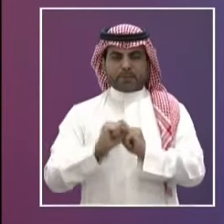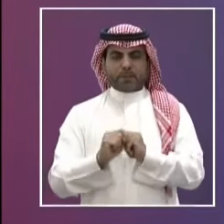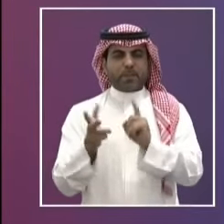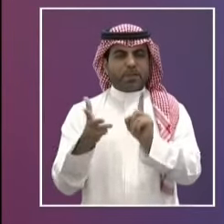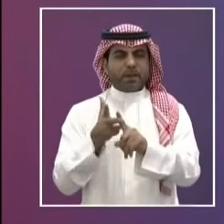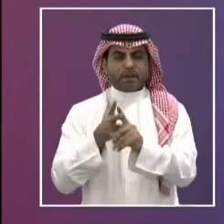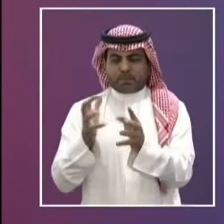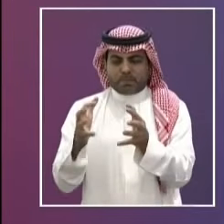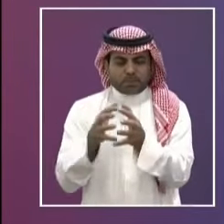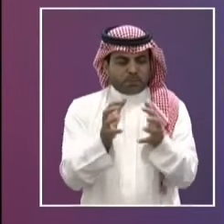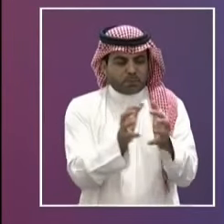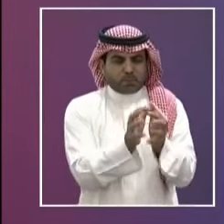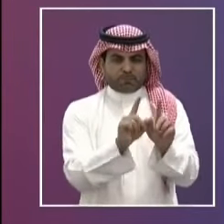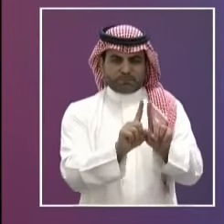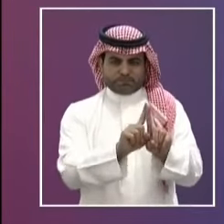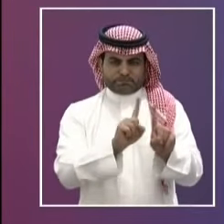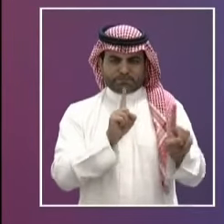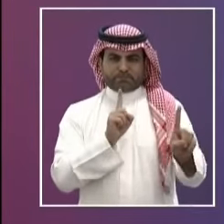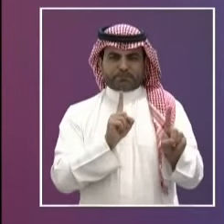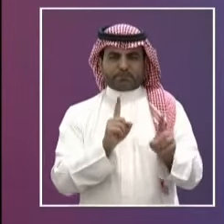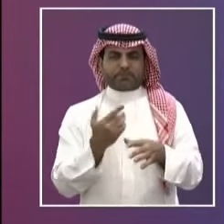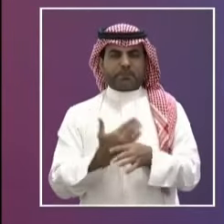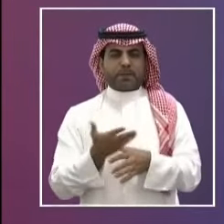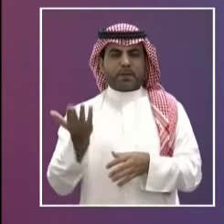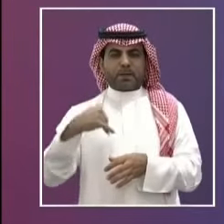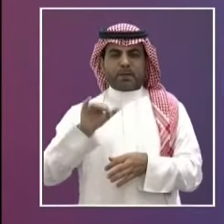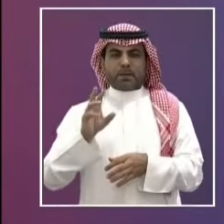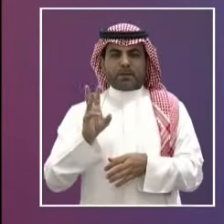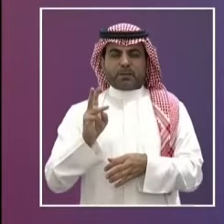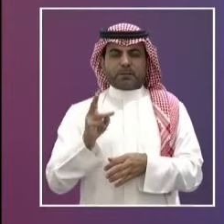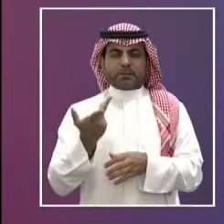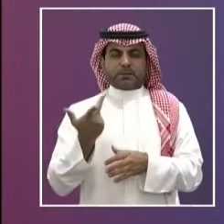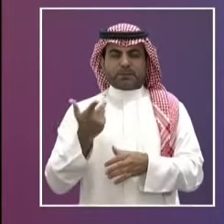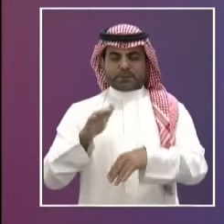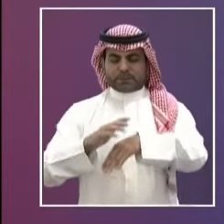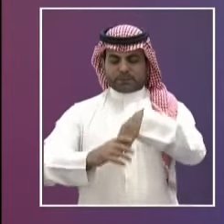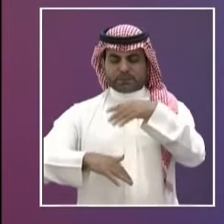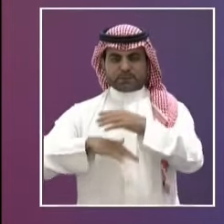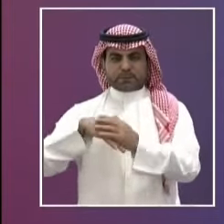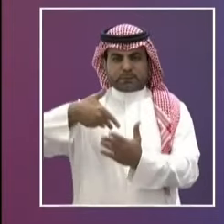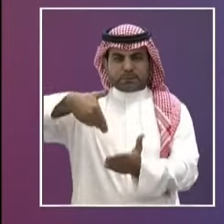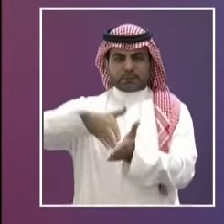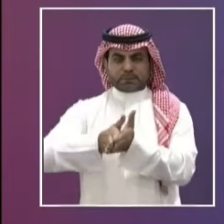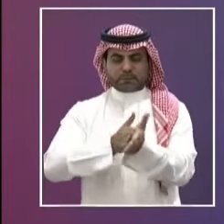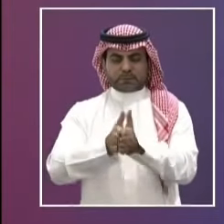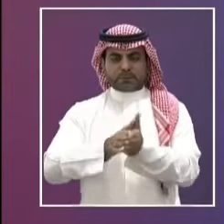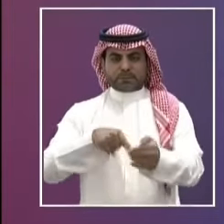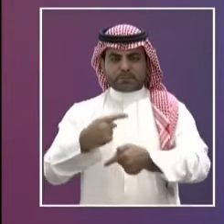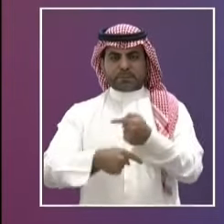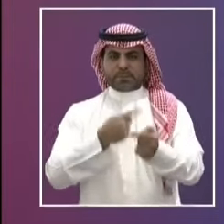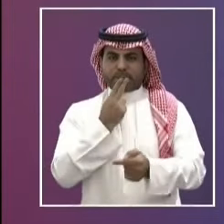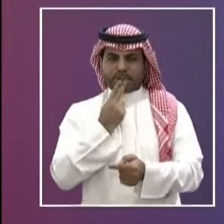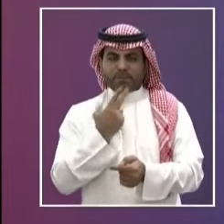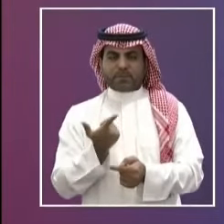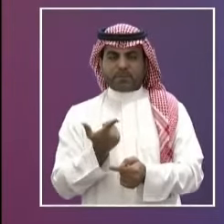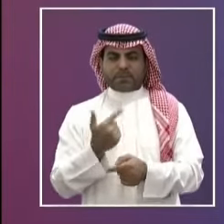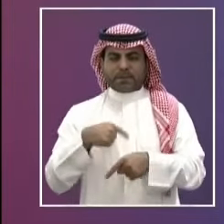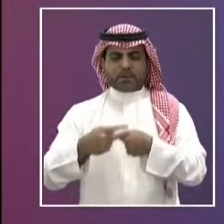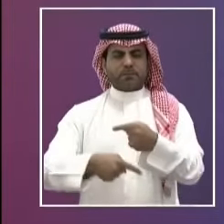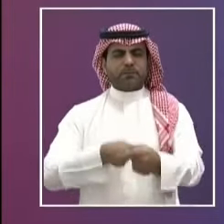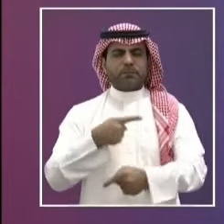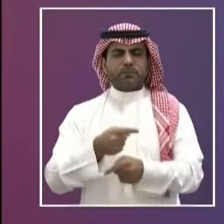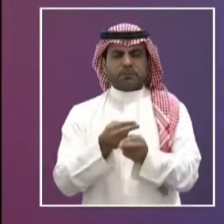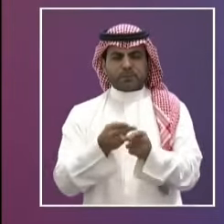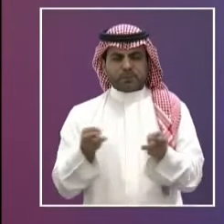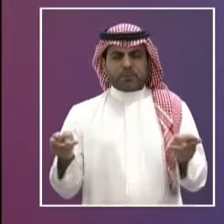عن التجمعات، غسل أو تعقيم اليدين بشكل مستمر وجعلها نظيفة بشكل دائم ومداومة ذلك